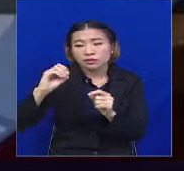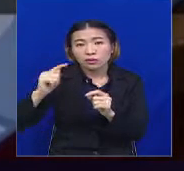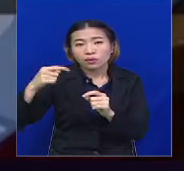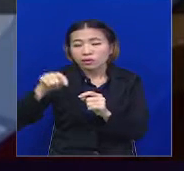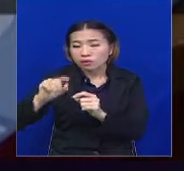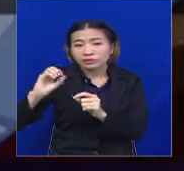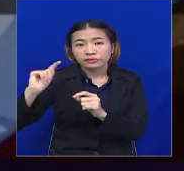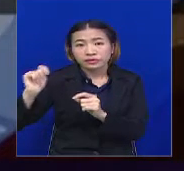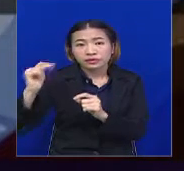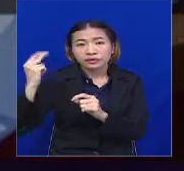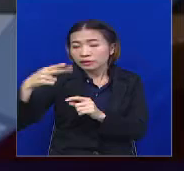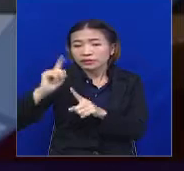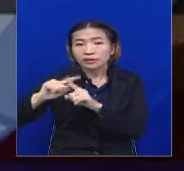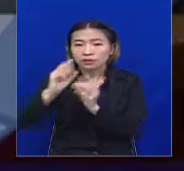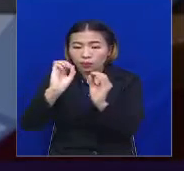cdc.parliament.go.th